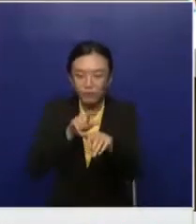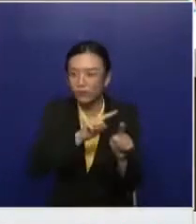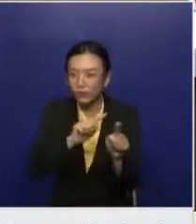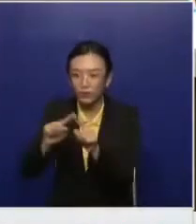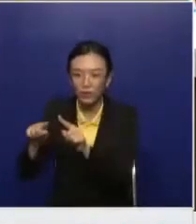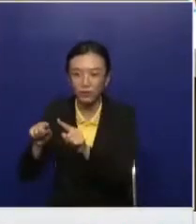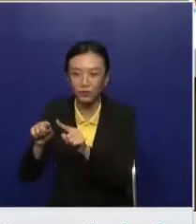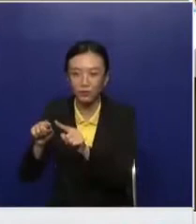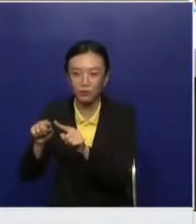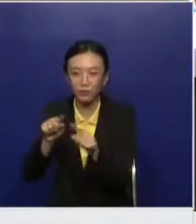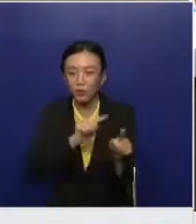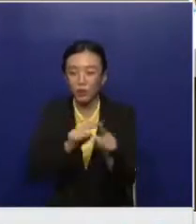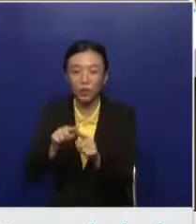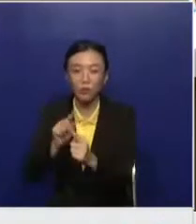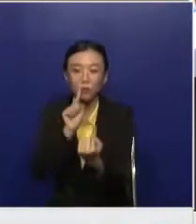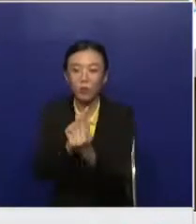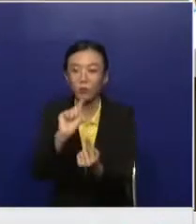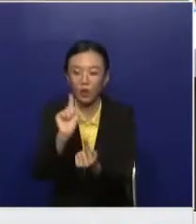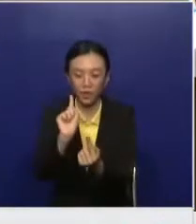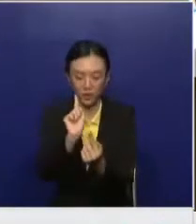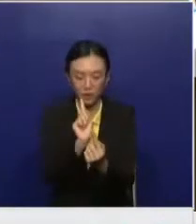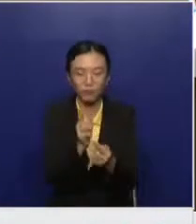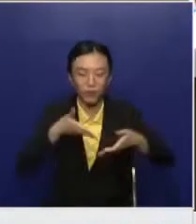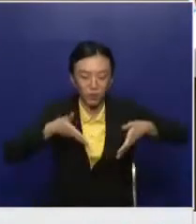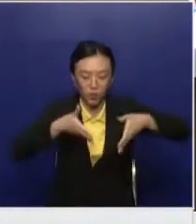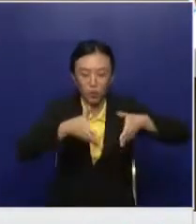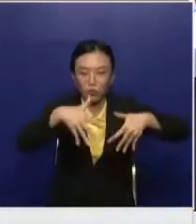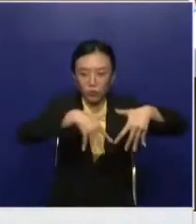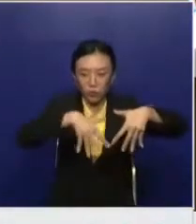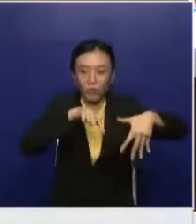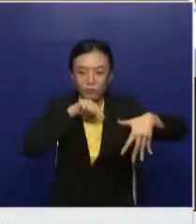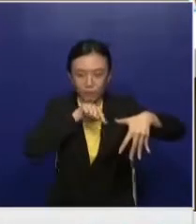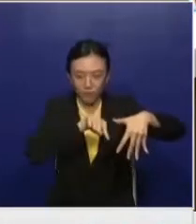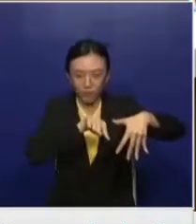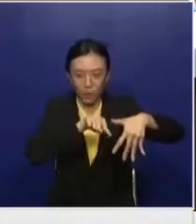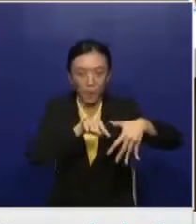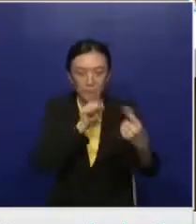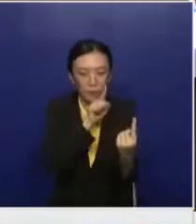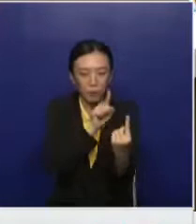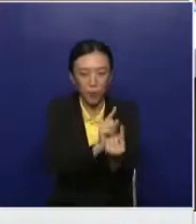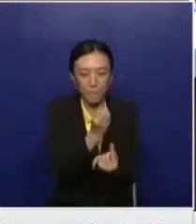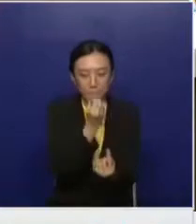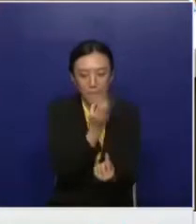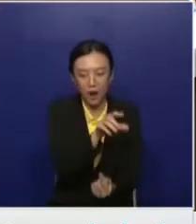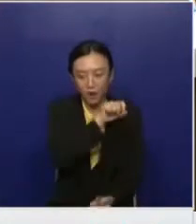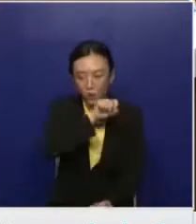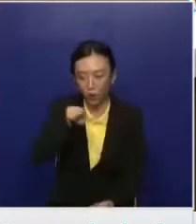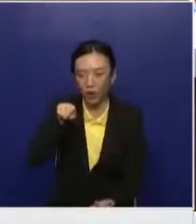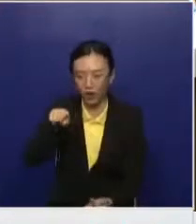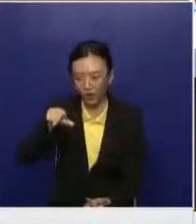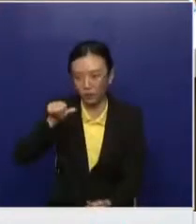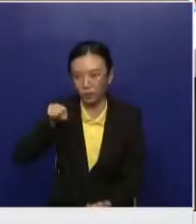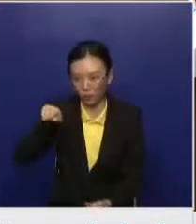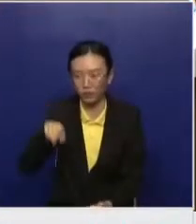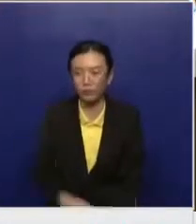เกิดในถนนชนบทนะครับจำนวนสถิติอุบัติเหตุจะมากกว่าในถนนสายหลักด้วยซ้ำไ